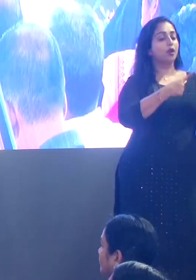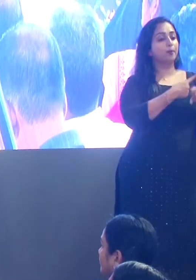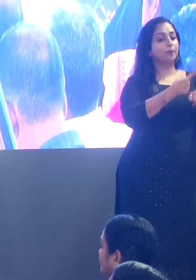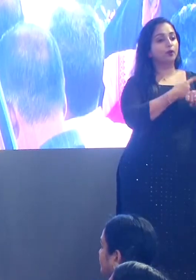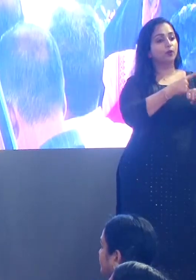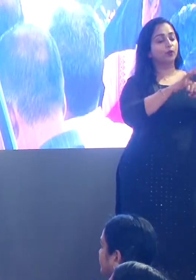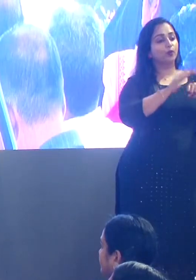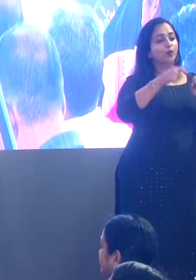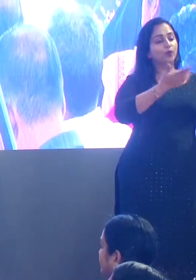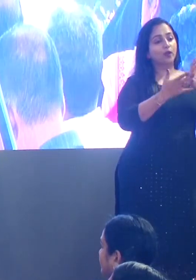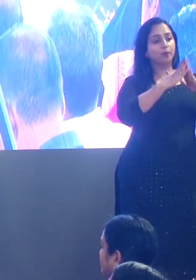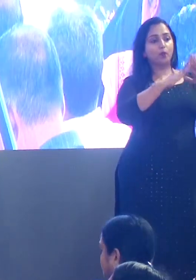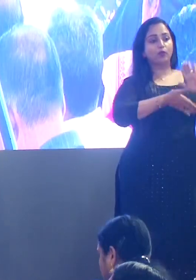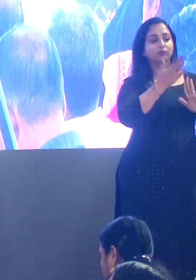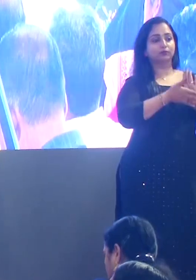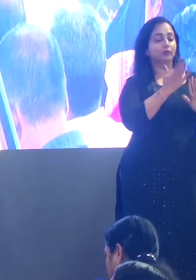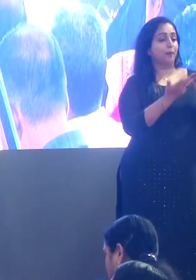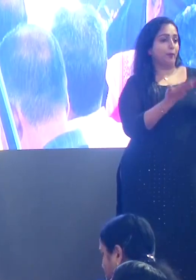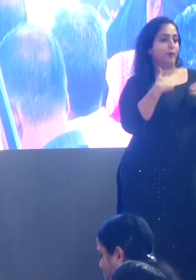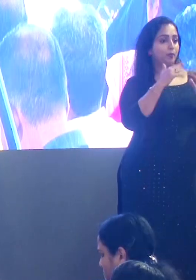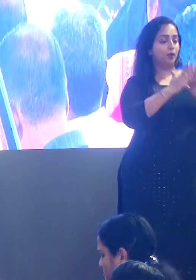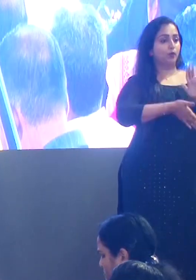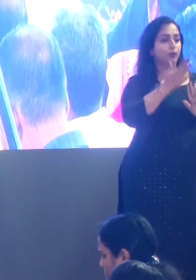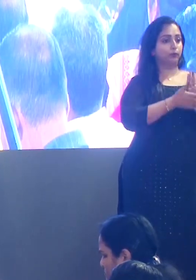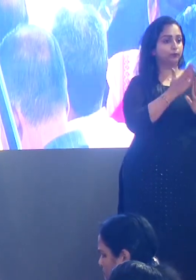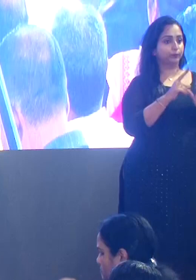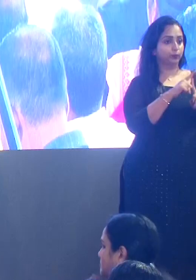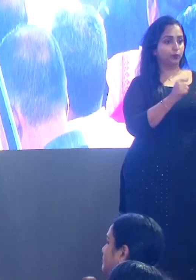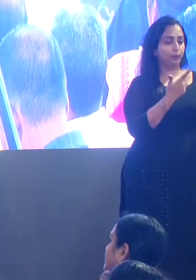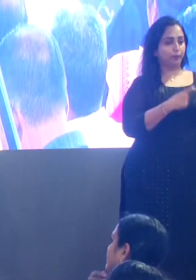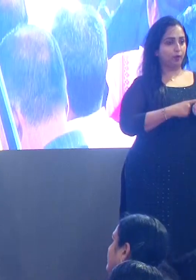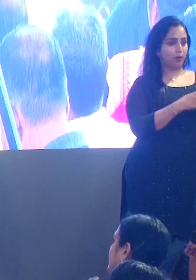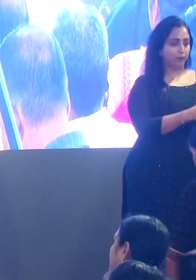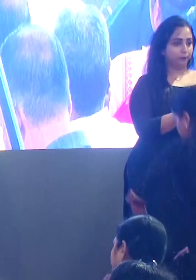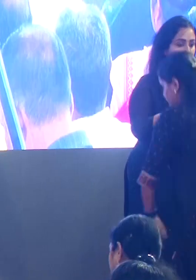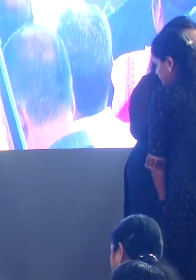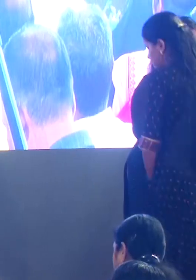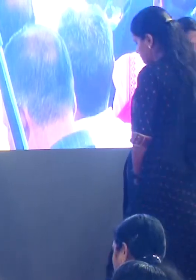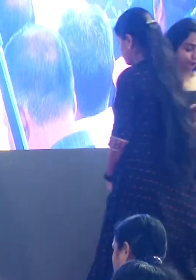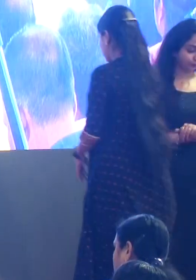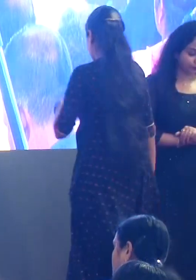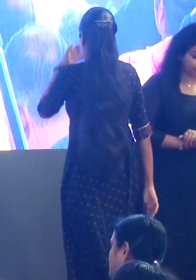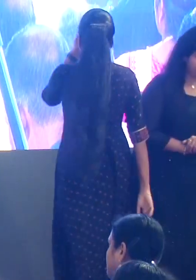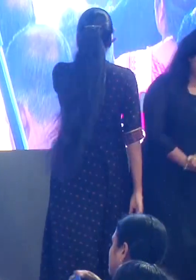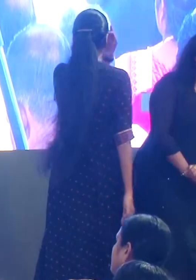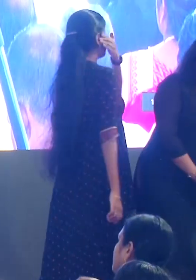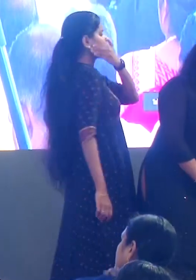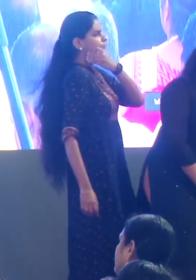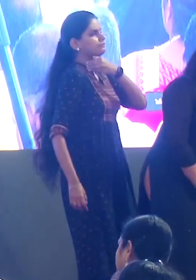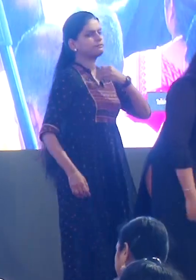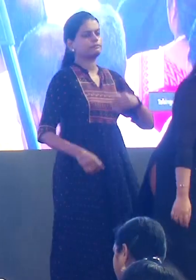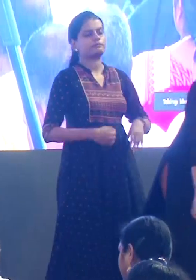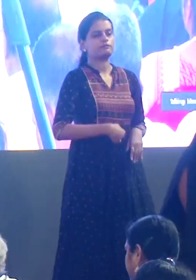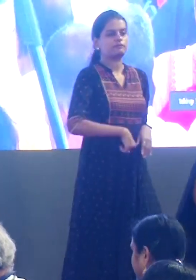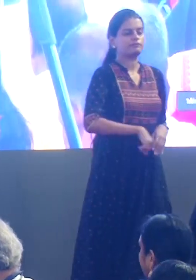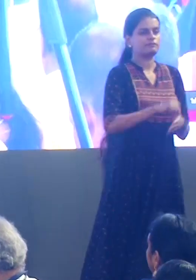ശരിയാക്കും. നിങ്ങളെപ്പോലെയുള്ള കോൺക്രീറ്റ് സംഗതികളൊക്കെ കൊണ്ടുവന്നാൽ ദയവായി നമ്മുടെ പോളിസി മേക്കേഴ്സൊക്കെ ഒന്ന് കേൾക്കുക. അതല്ല ആവശ്യം,